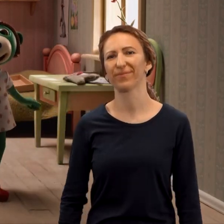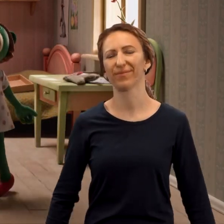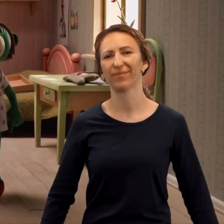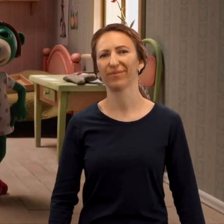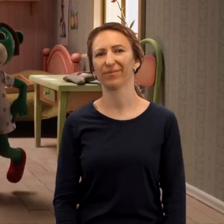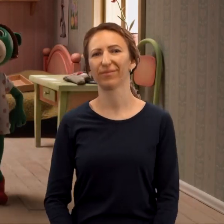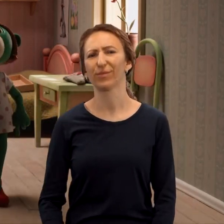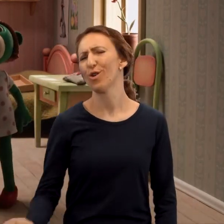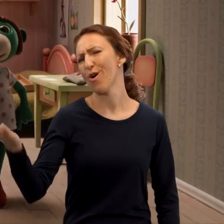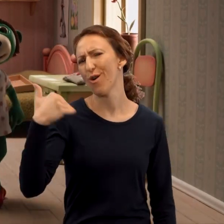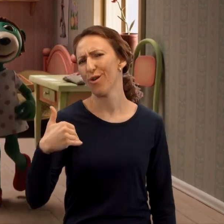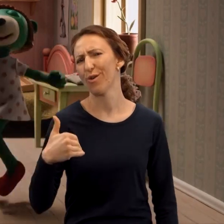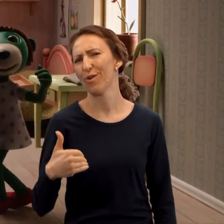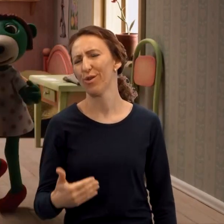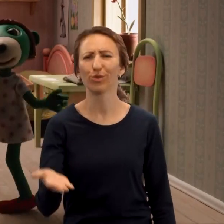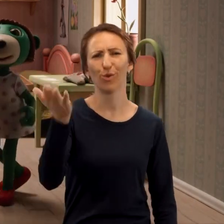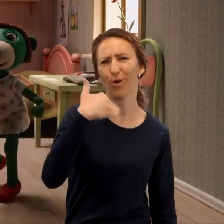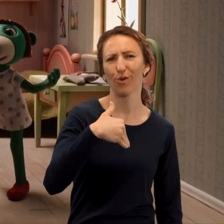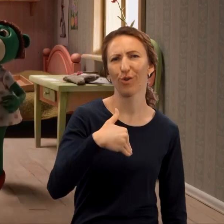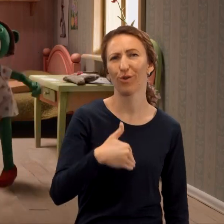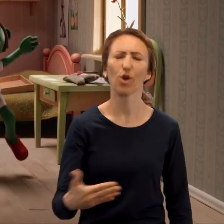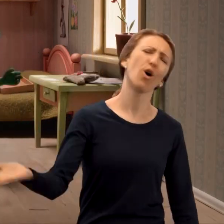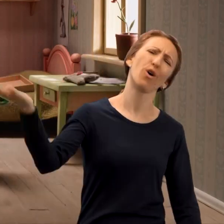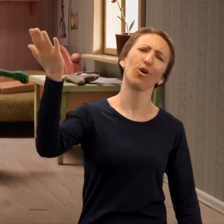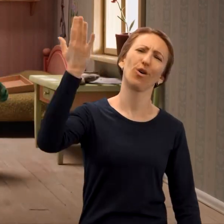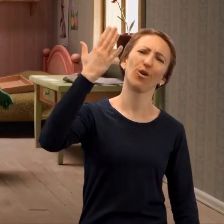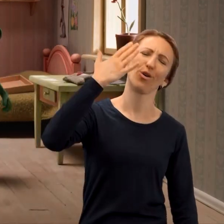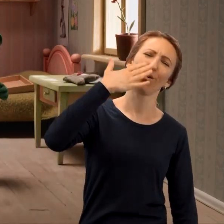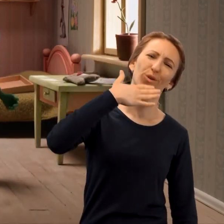buty, buty, chodźcie do mnie.